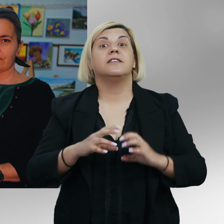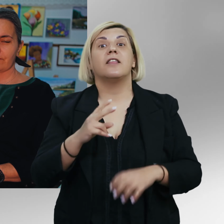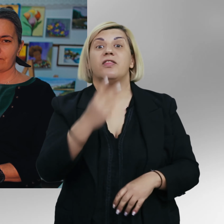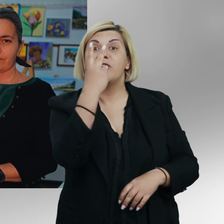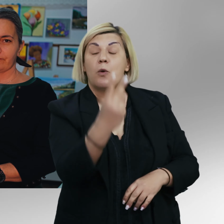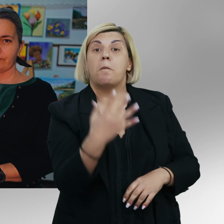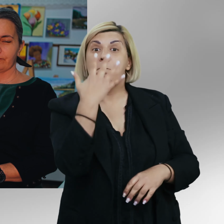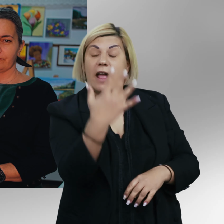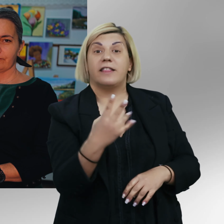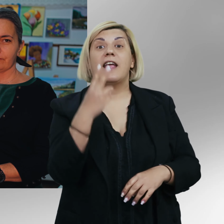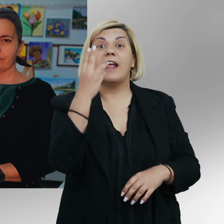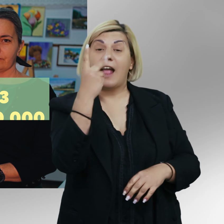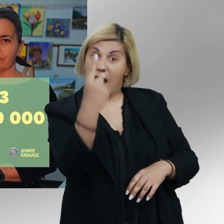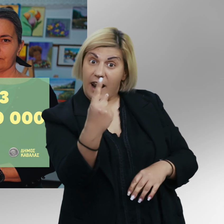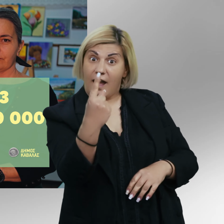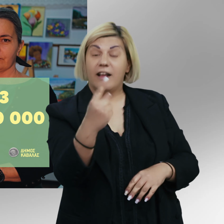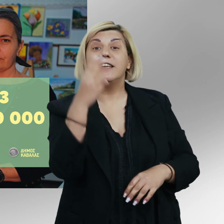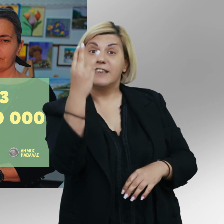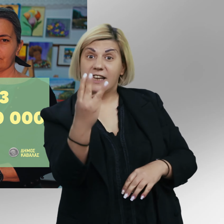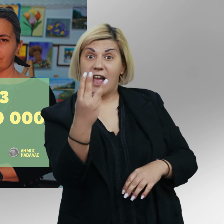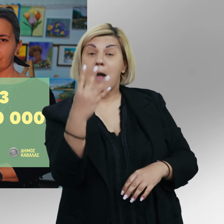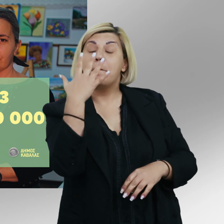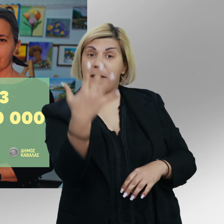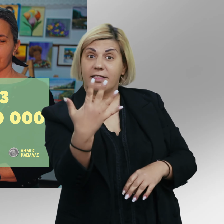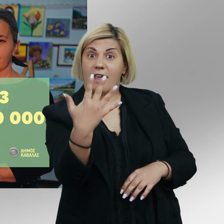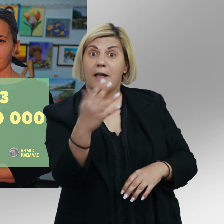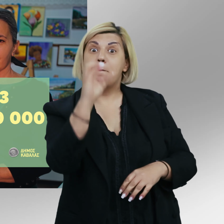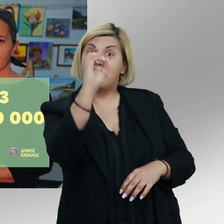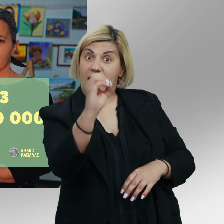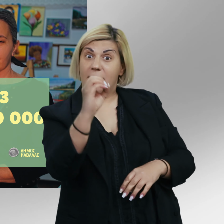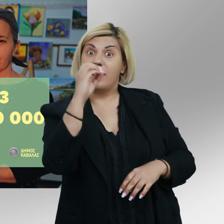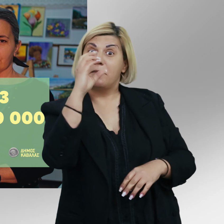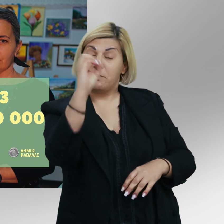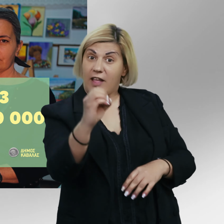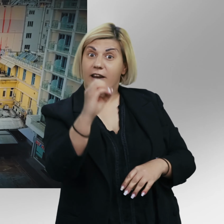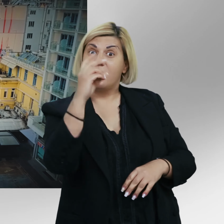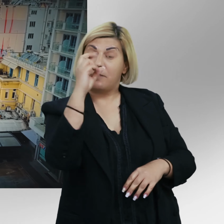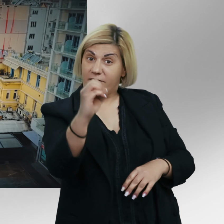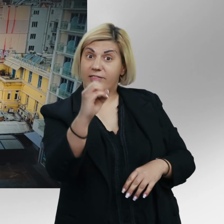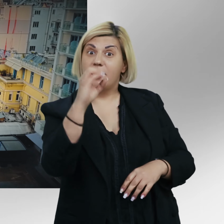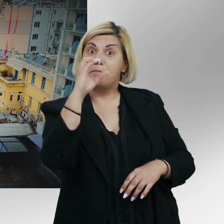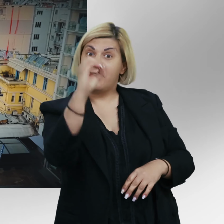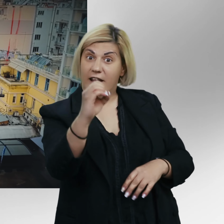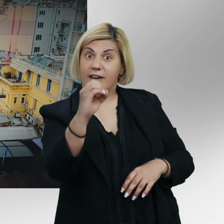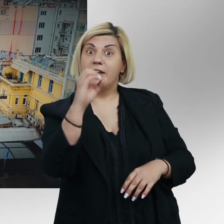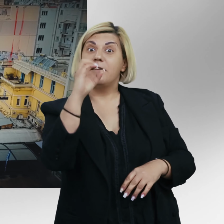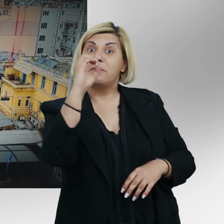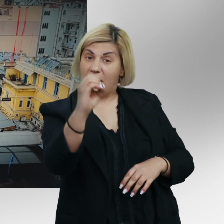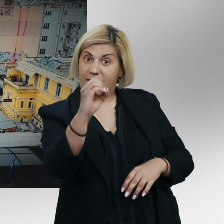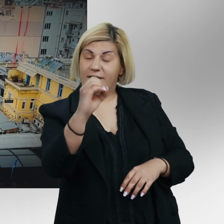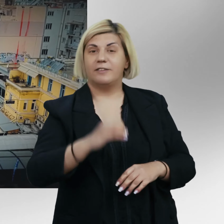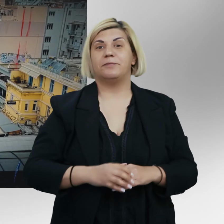Τηλέφωνο επικοινωνίας 25 13 500.000.